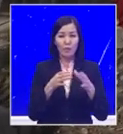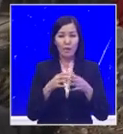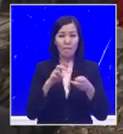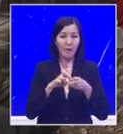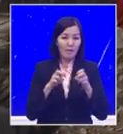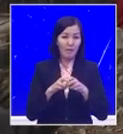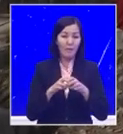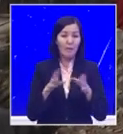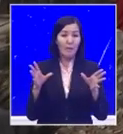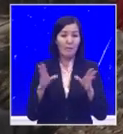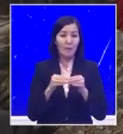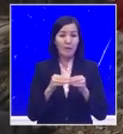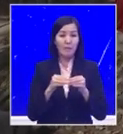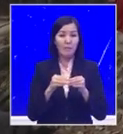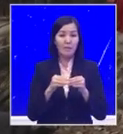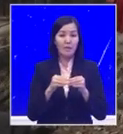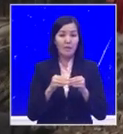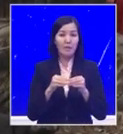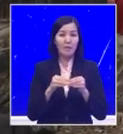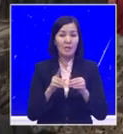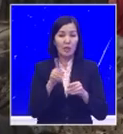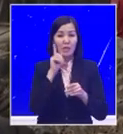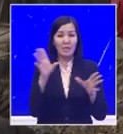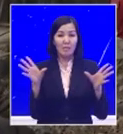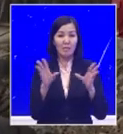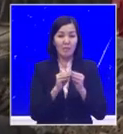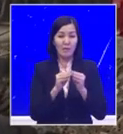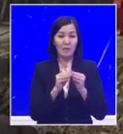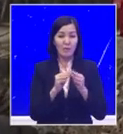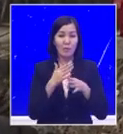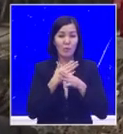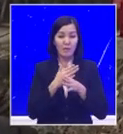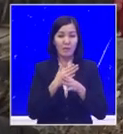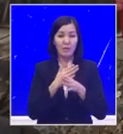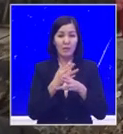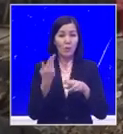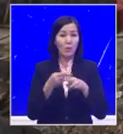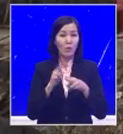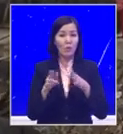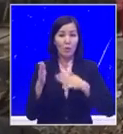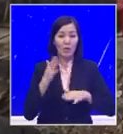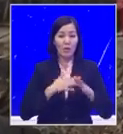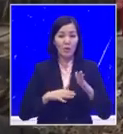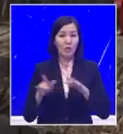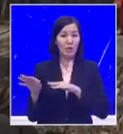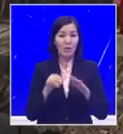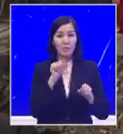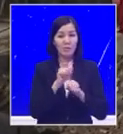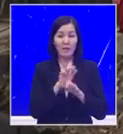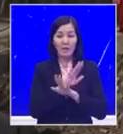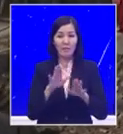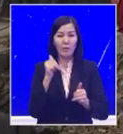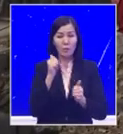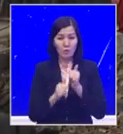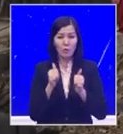бейжай қарамай, жастар тарапынан, автоволонтерлар тарапынан қосылып жатқаны бізді қуантады. Бұл шарамыз бұнымен аяқталмайды.